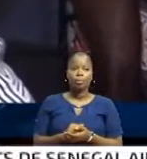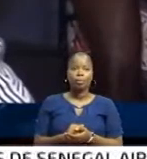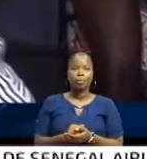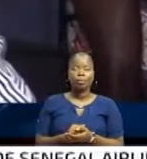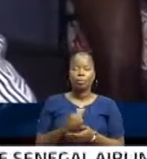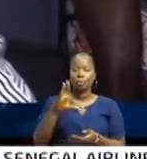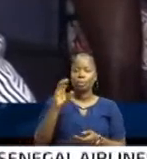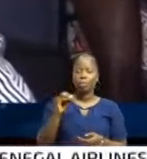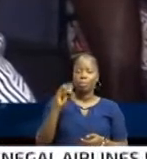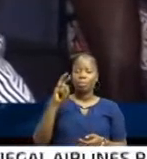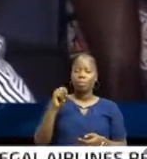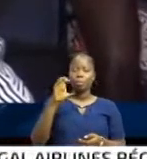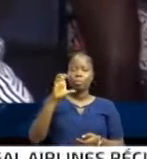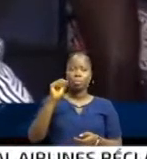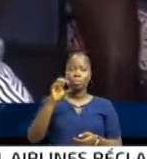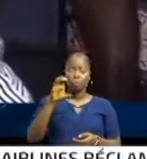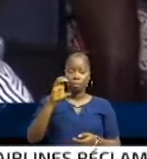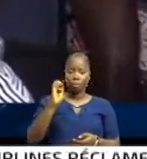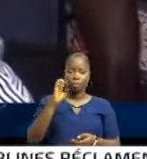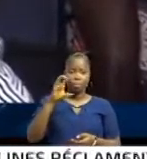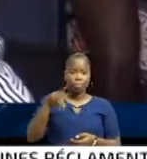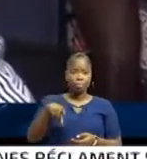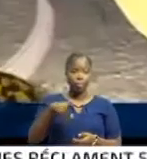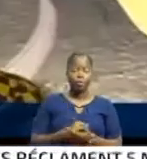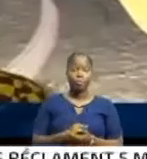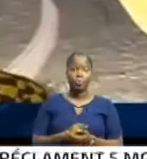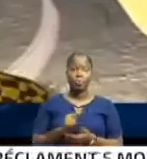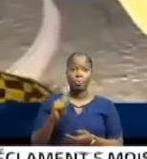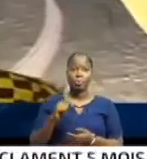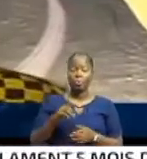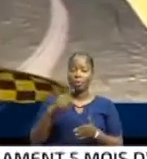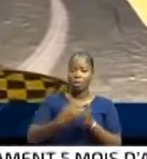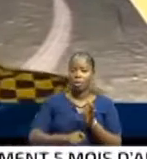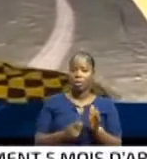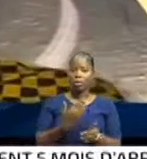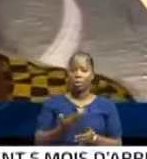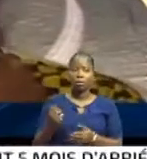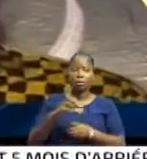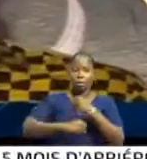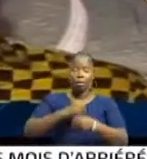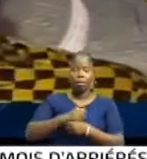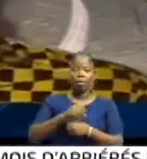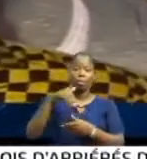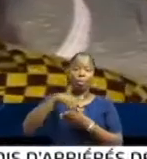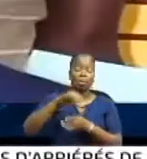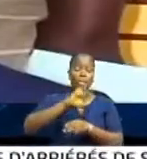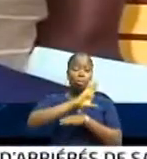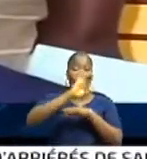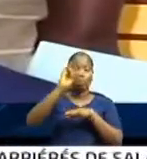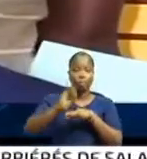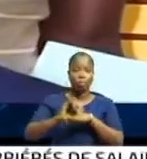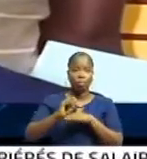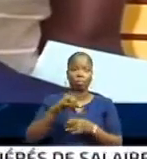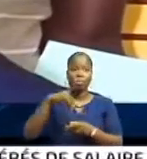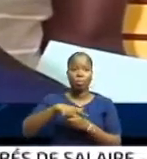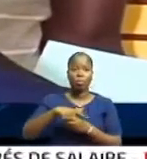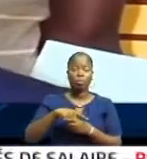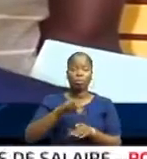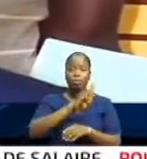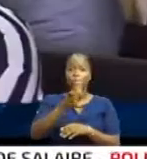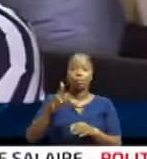voir été utilisé il y a de cela quelques années en côte d'ivoire et qui a entraîné le pays dans une crise